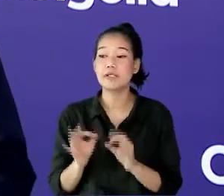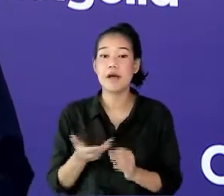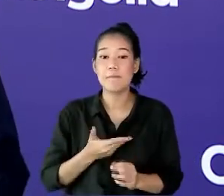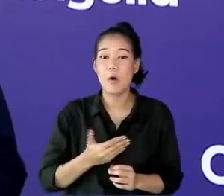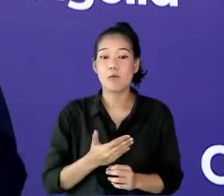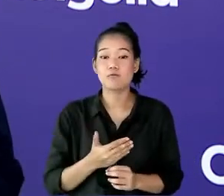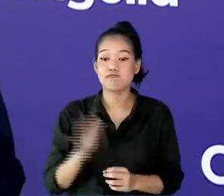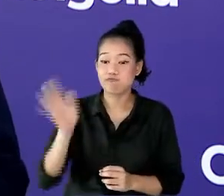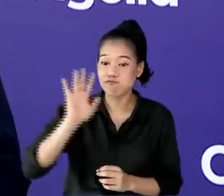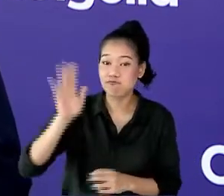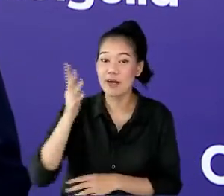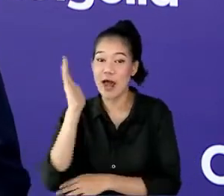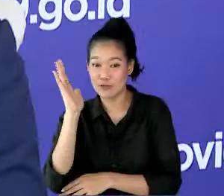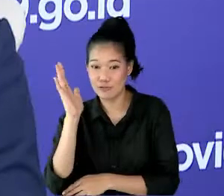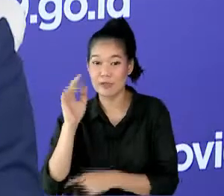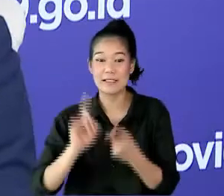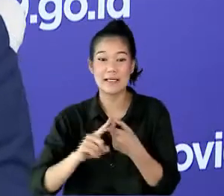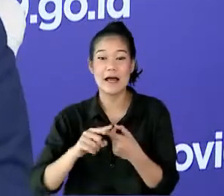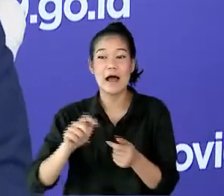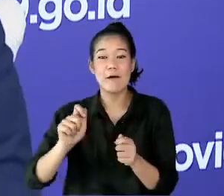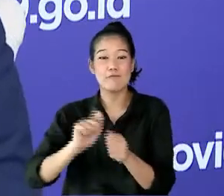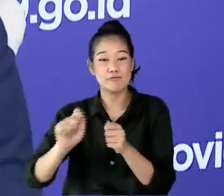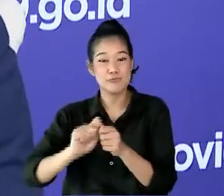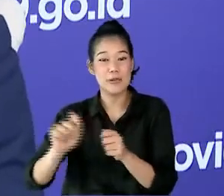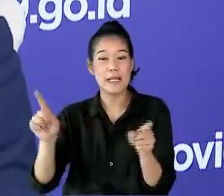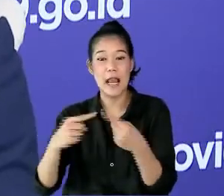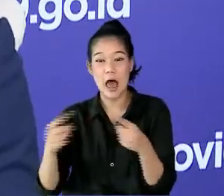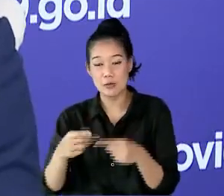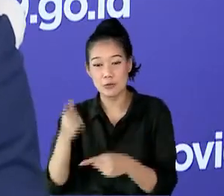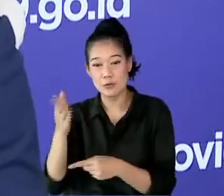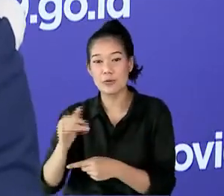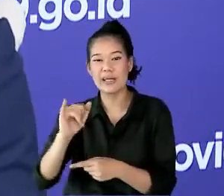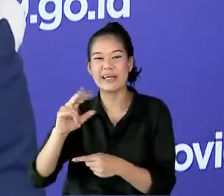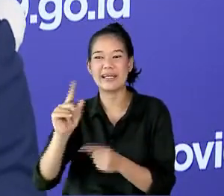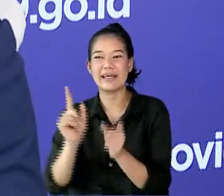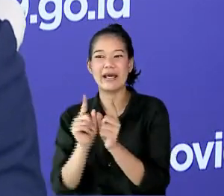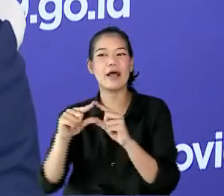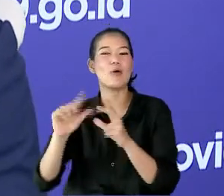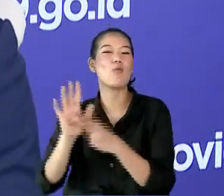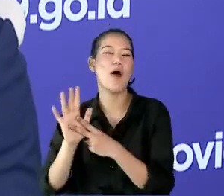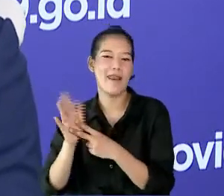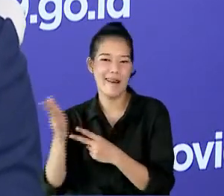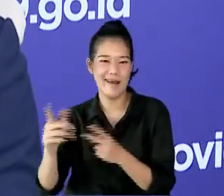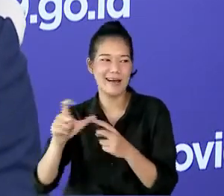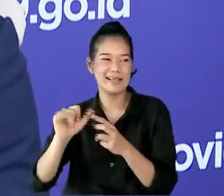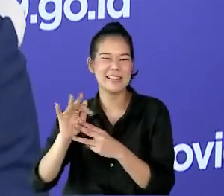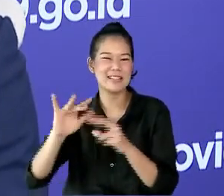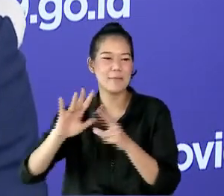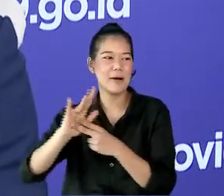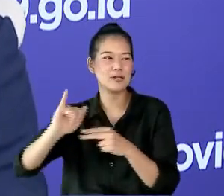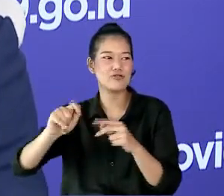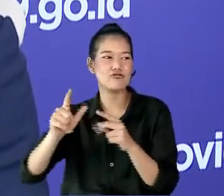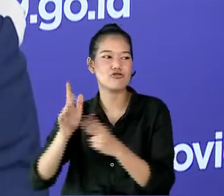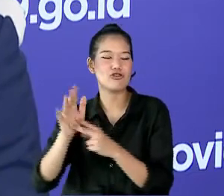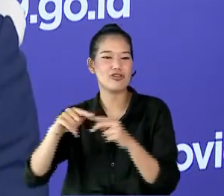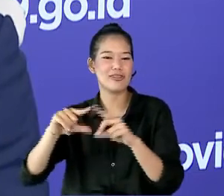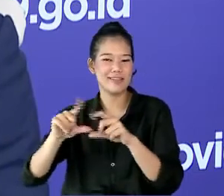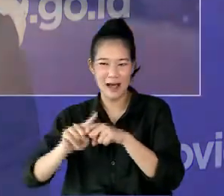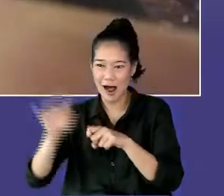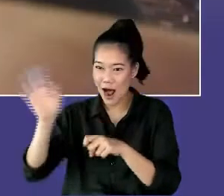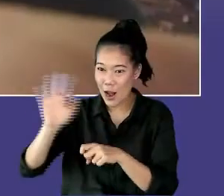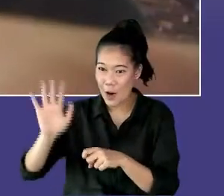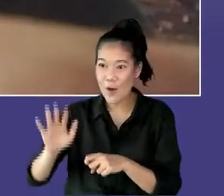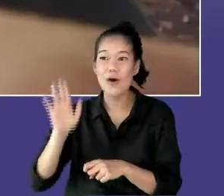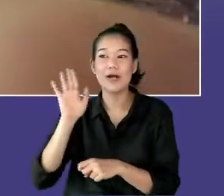mau menyapa dulu narasumber satu lagi, yaitu seorang pencipta lagu, Bang Irwan Simanjuntak. Apa kabar Bang? Nanti saya